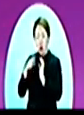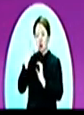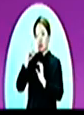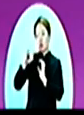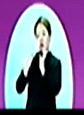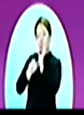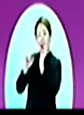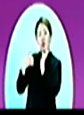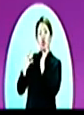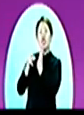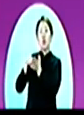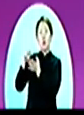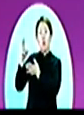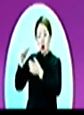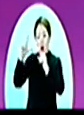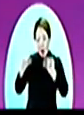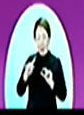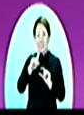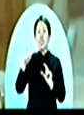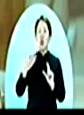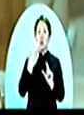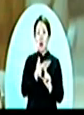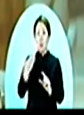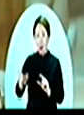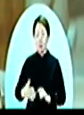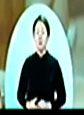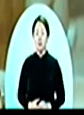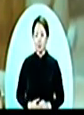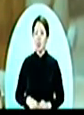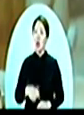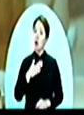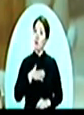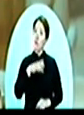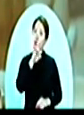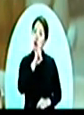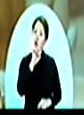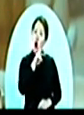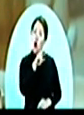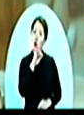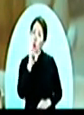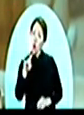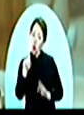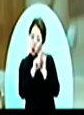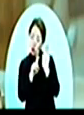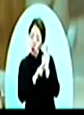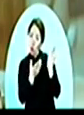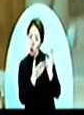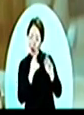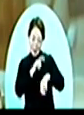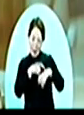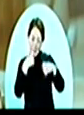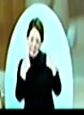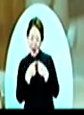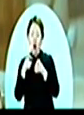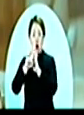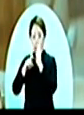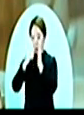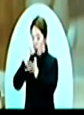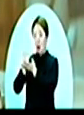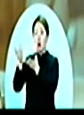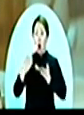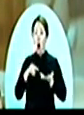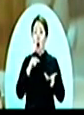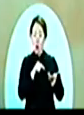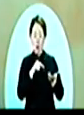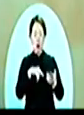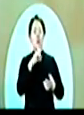төгрөгийн хөнгөлттэй зээлийг олгосон. Ноолуур хөтөлбөр бол цагаа олсон одоо хөтөлбөр батлагдсан. Энэ үүнд одоо ноолрын